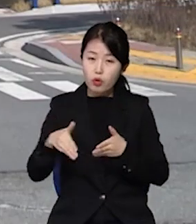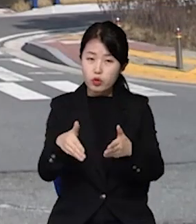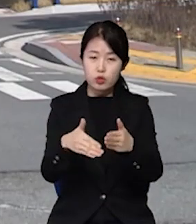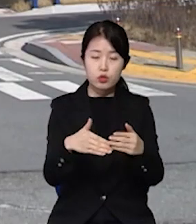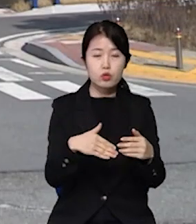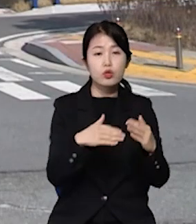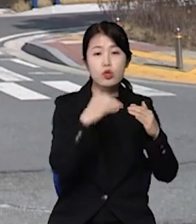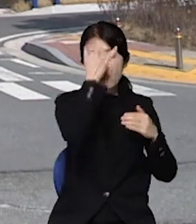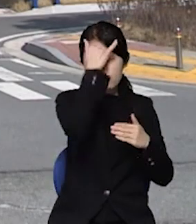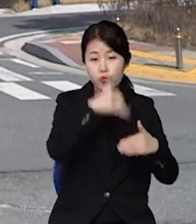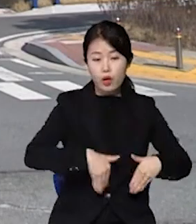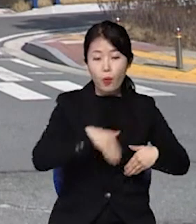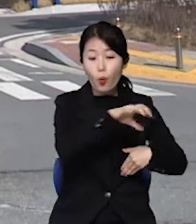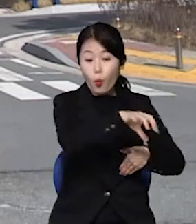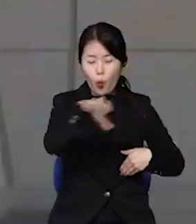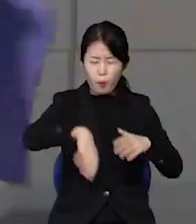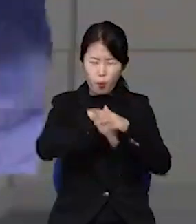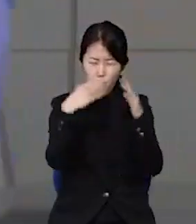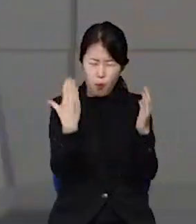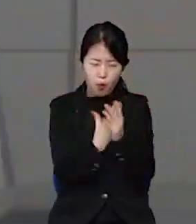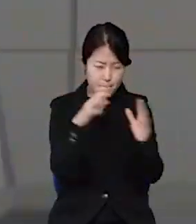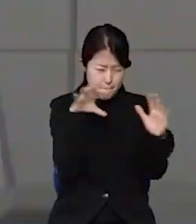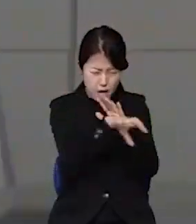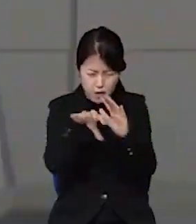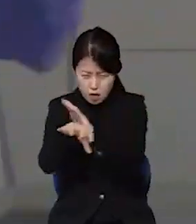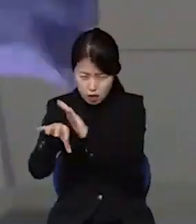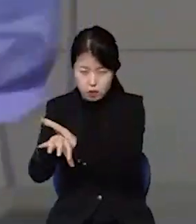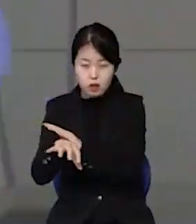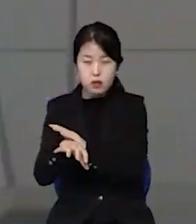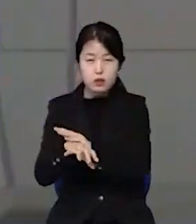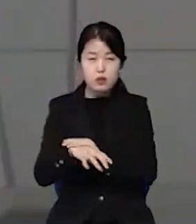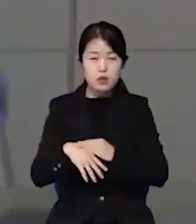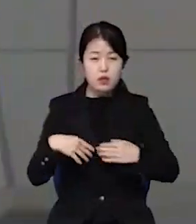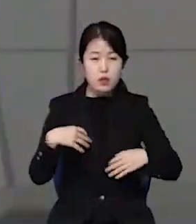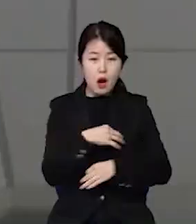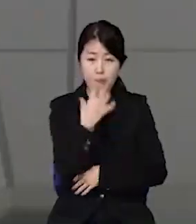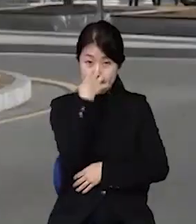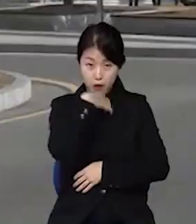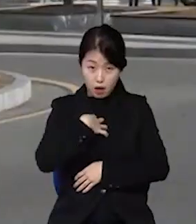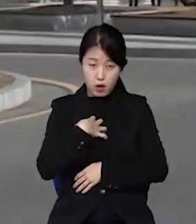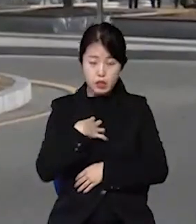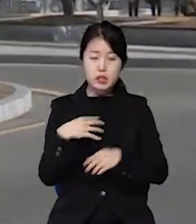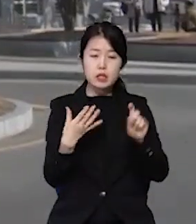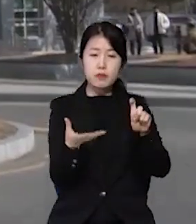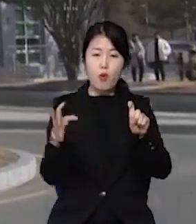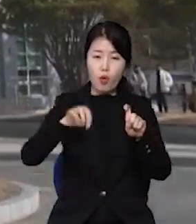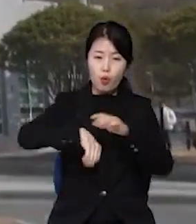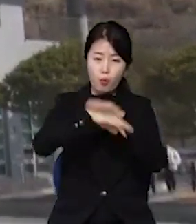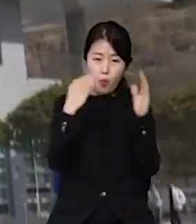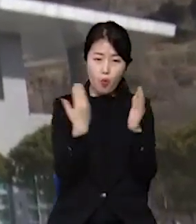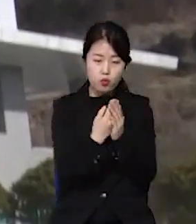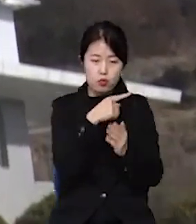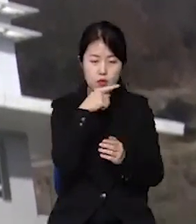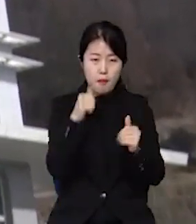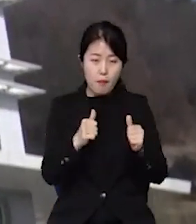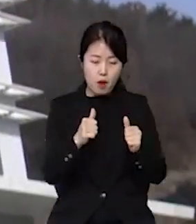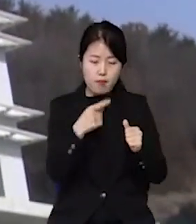등 각지에 분산된 영업장을 모두 적발하고 부당이득 10억 원에 대해서도 법원에 몰수 보전을